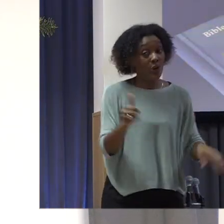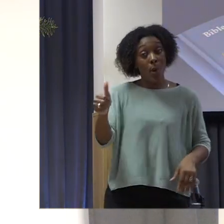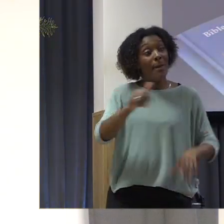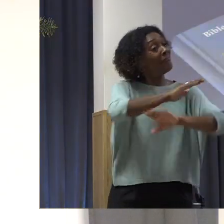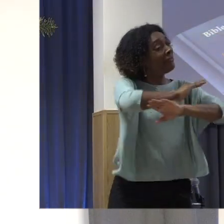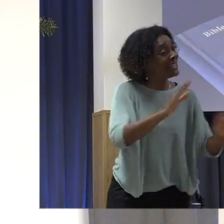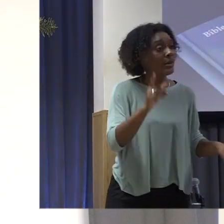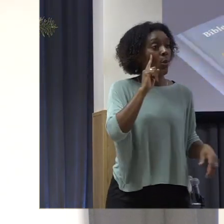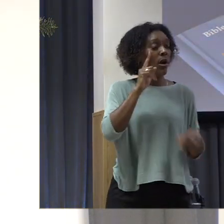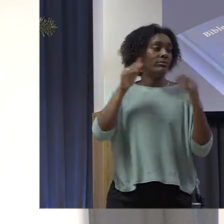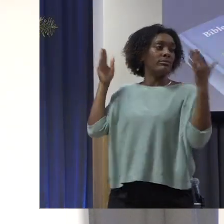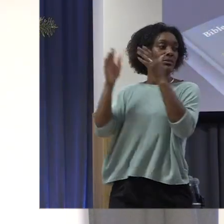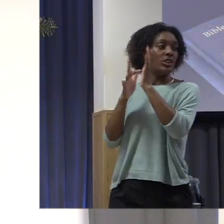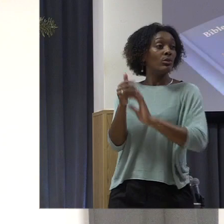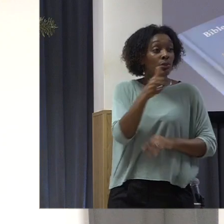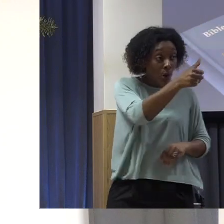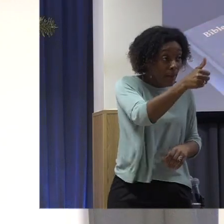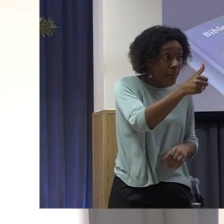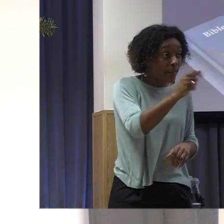Interrogeons-nous, nous, sur quelles sont nos idoles.